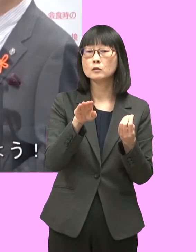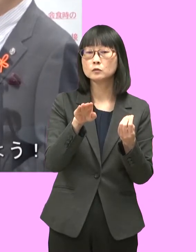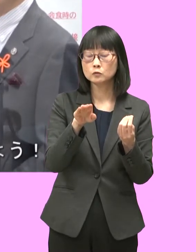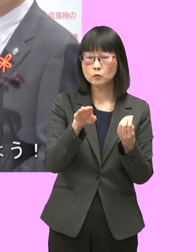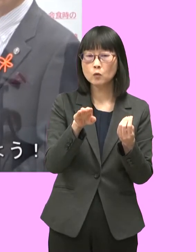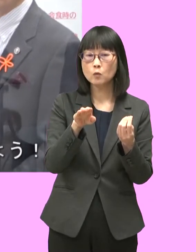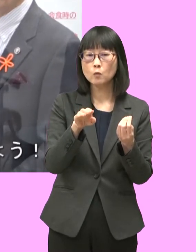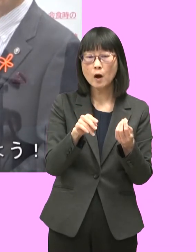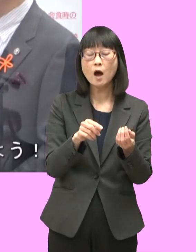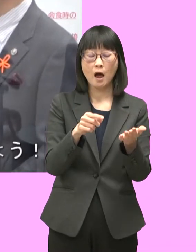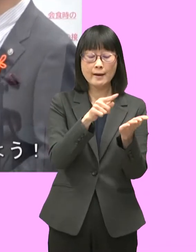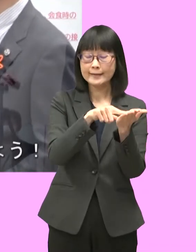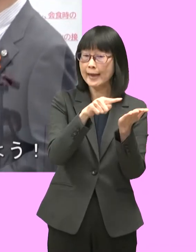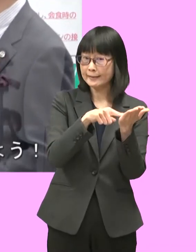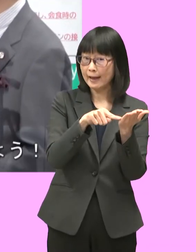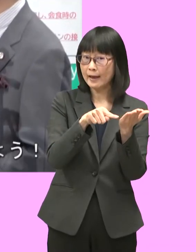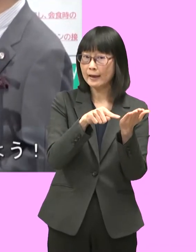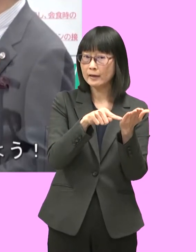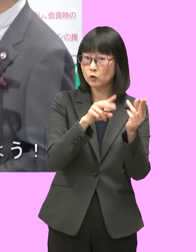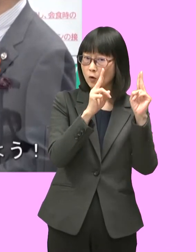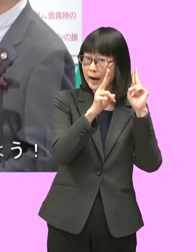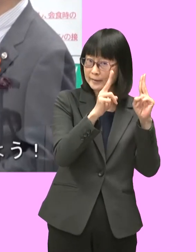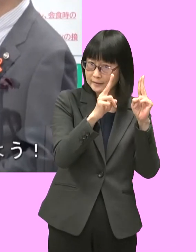iPhone と Android 版で違うんですけども、